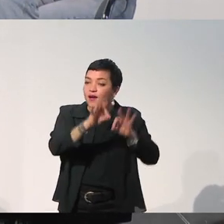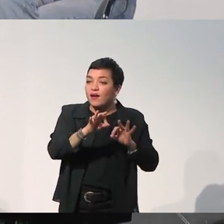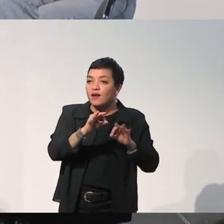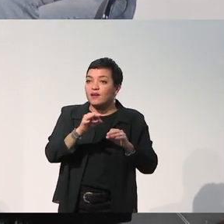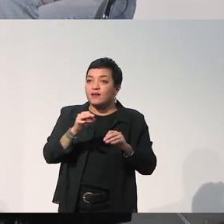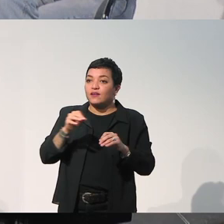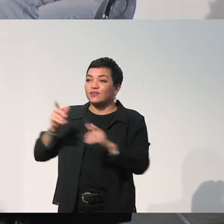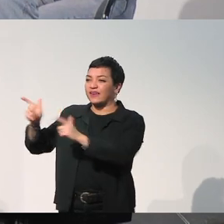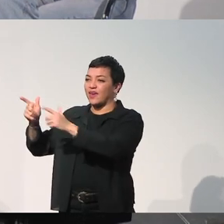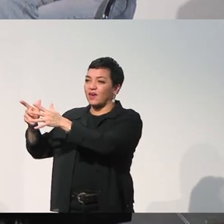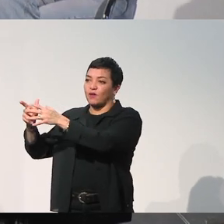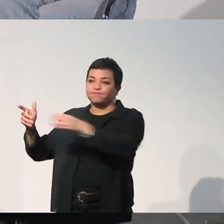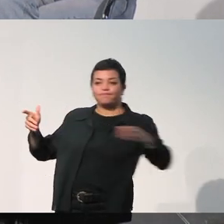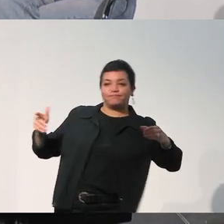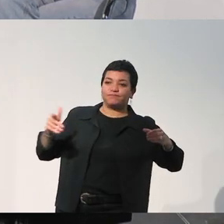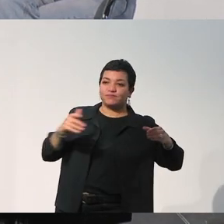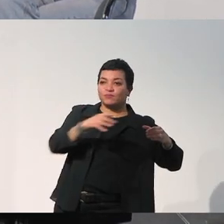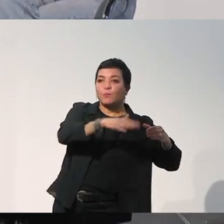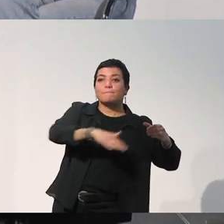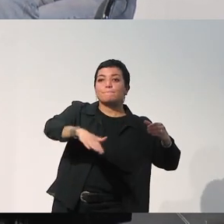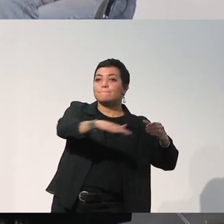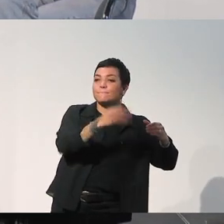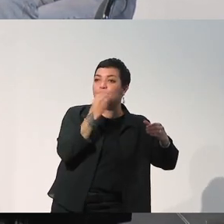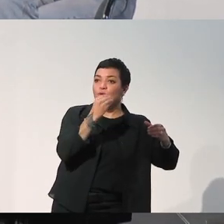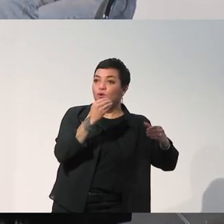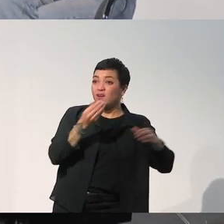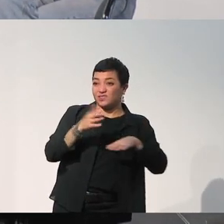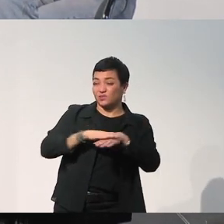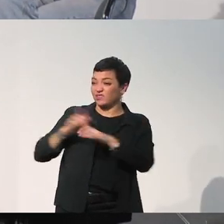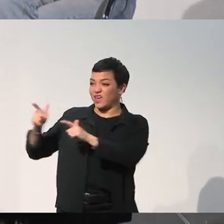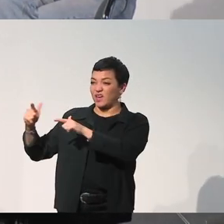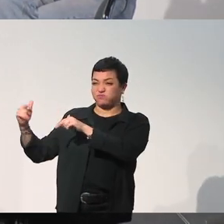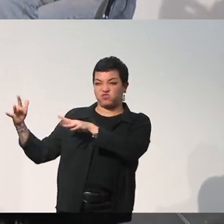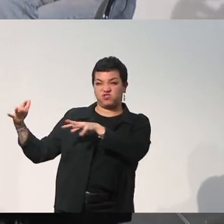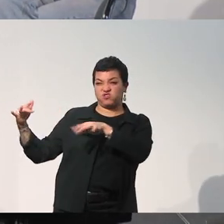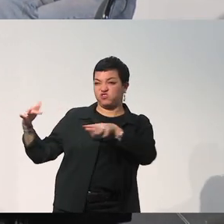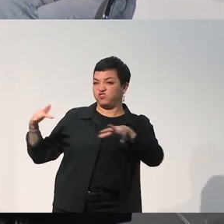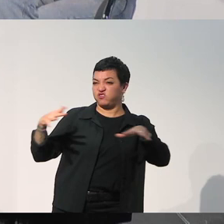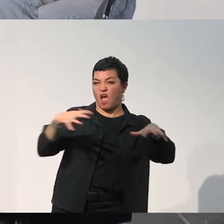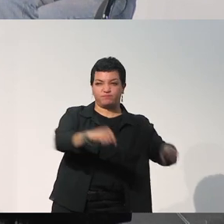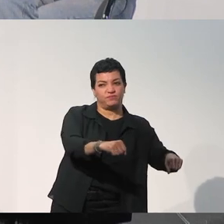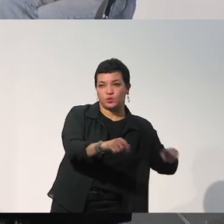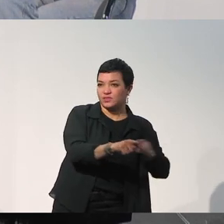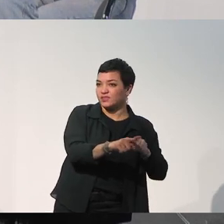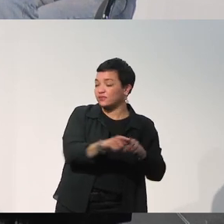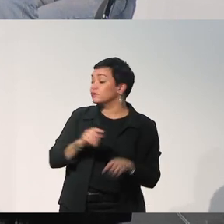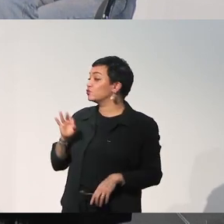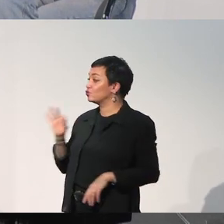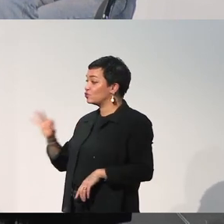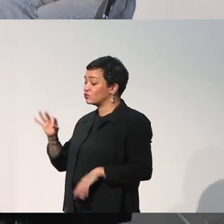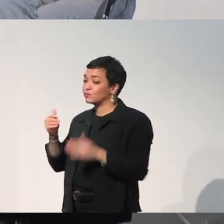Et finalement, la guerre rattrape le lieu. Exactement. C'est en fait, quand j'arrive en